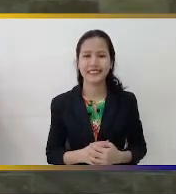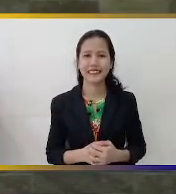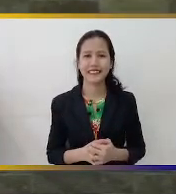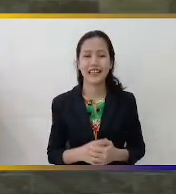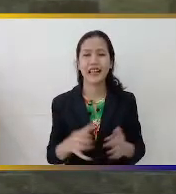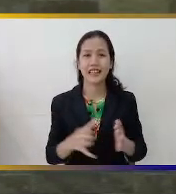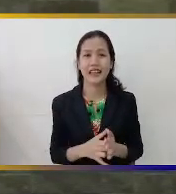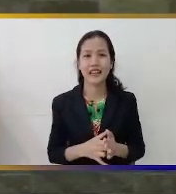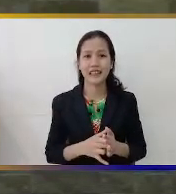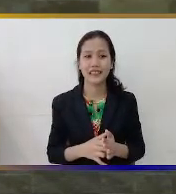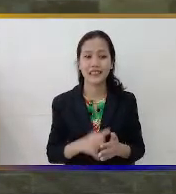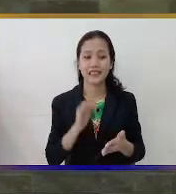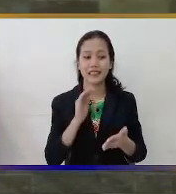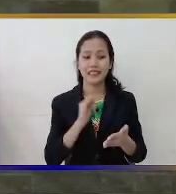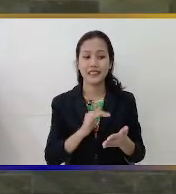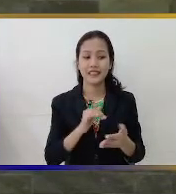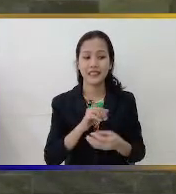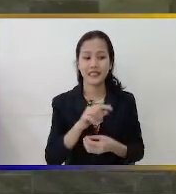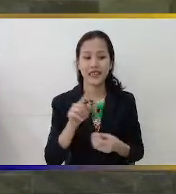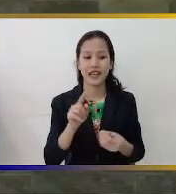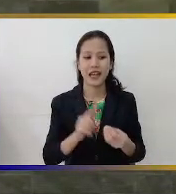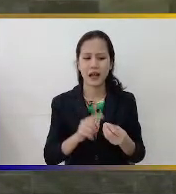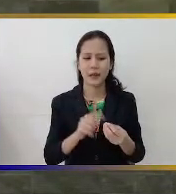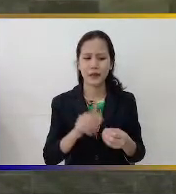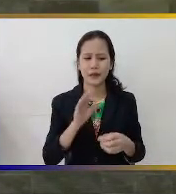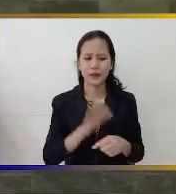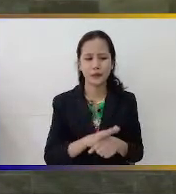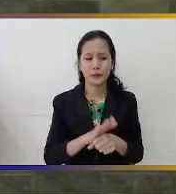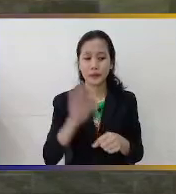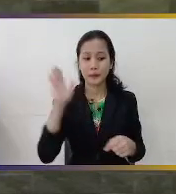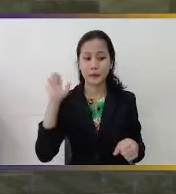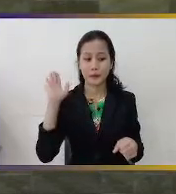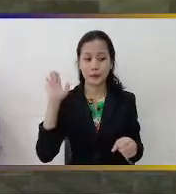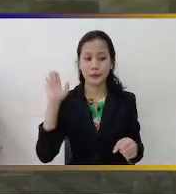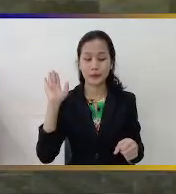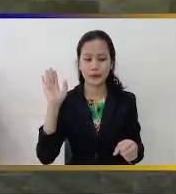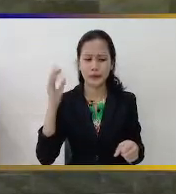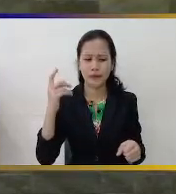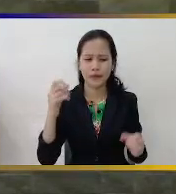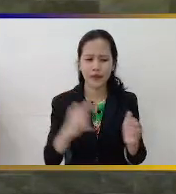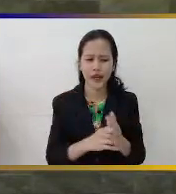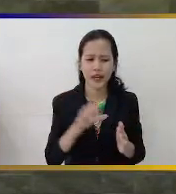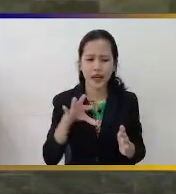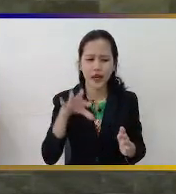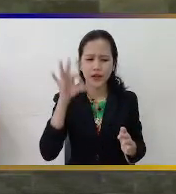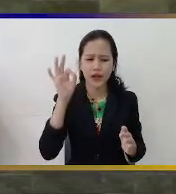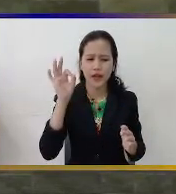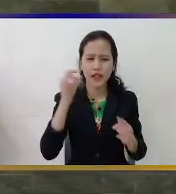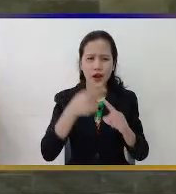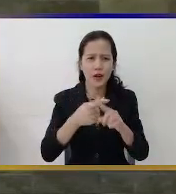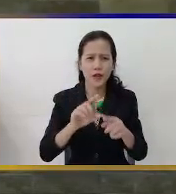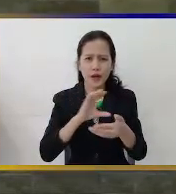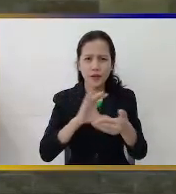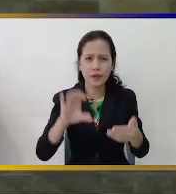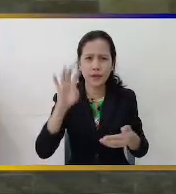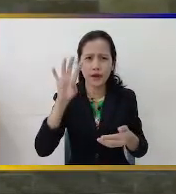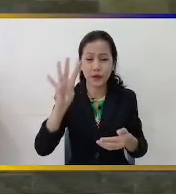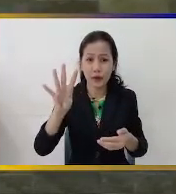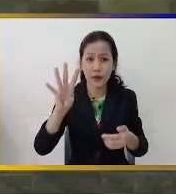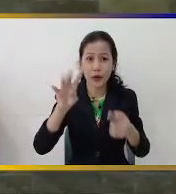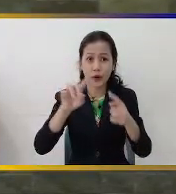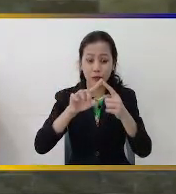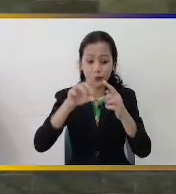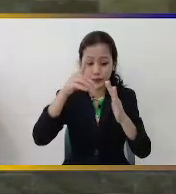yung outline po ng Israel's blessings promise ay makikita po natin from chapter number 4 down